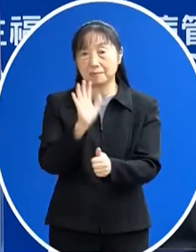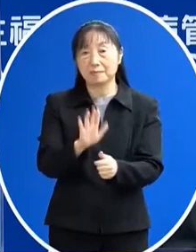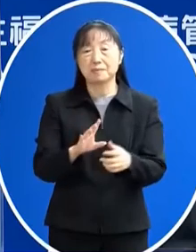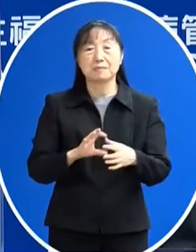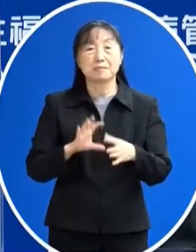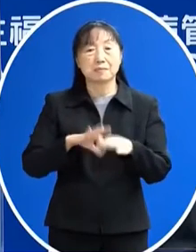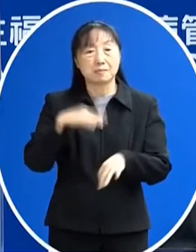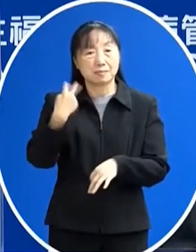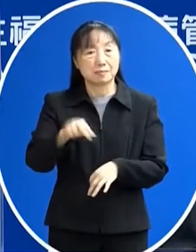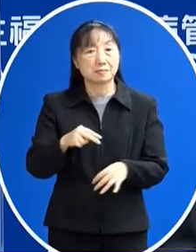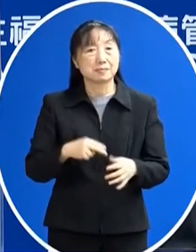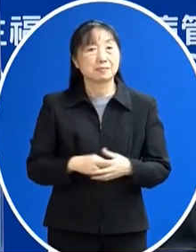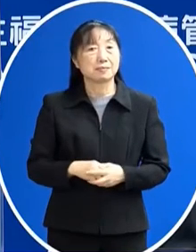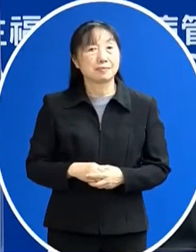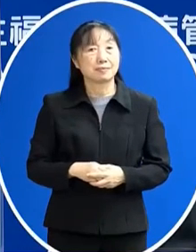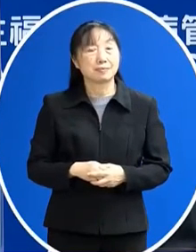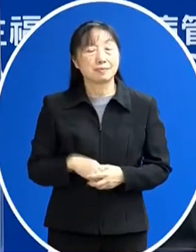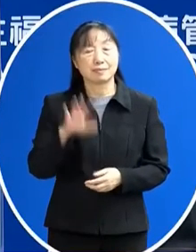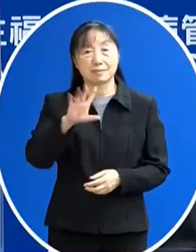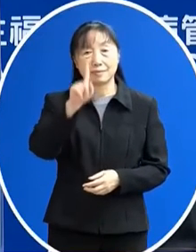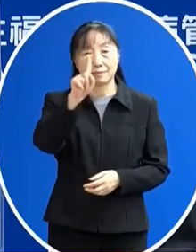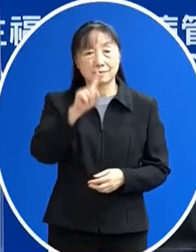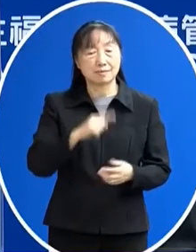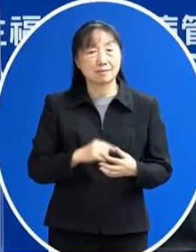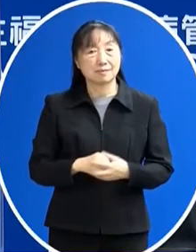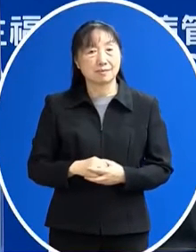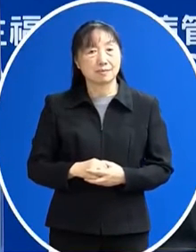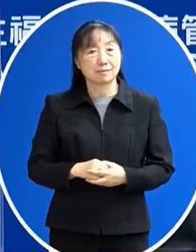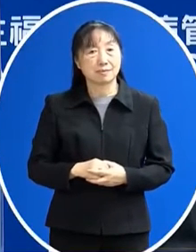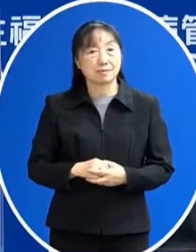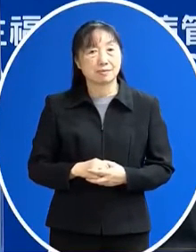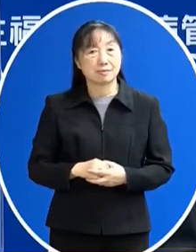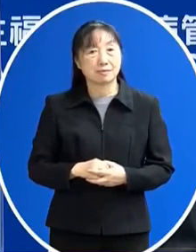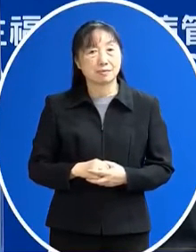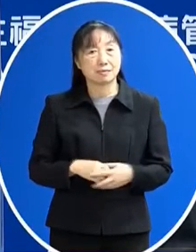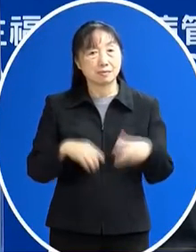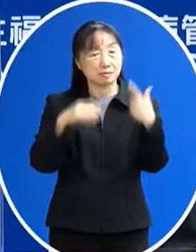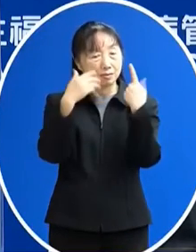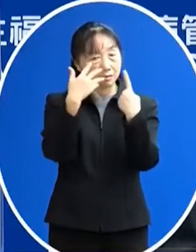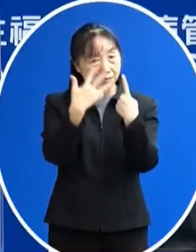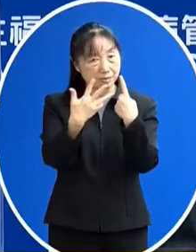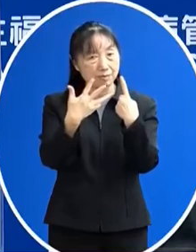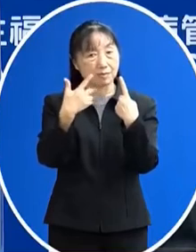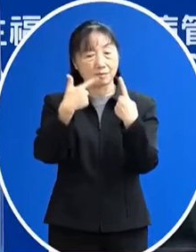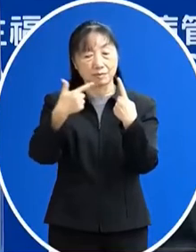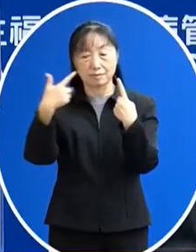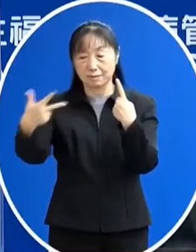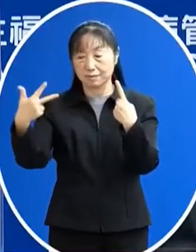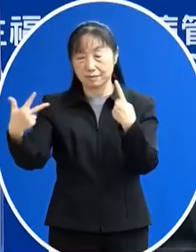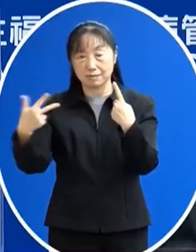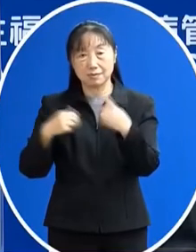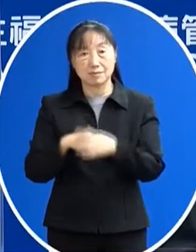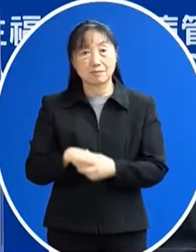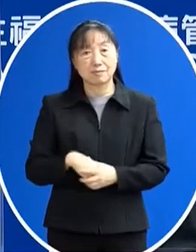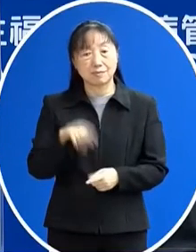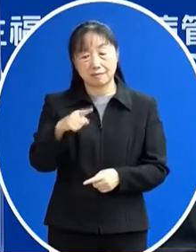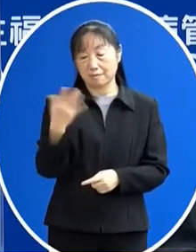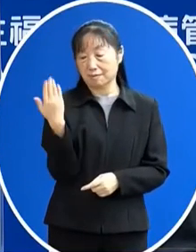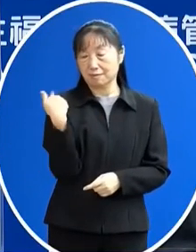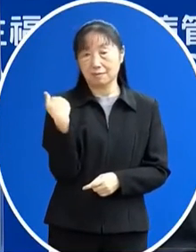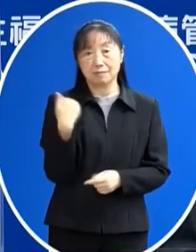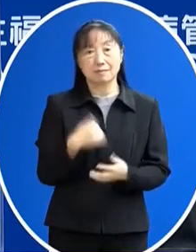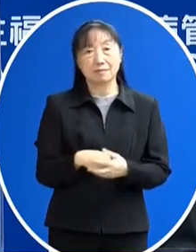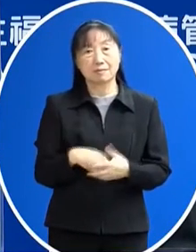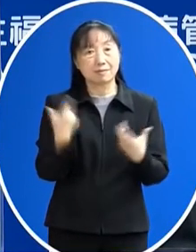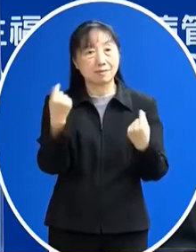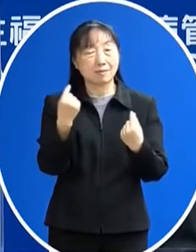于在这里面有一位在搭18677，那前一段时间他